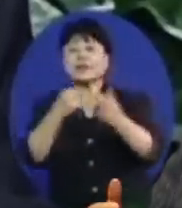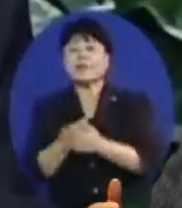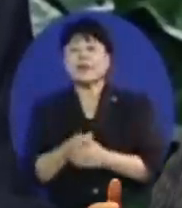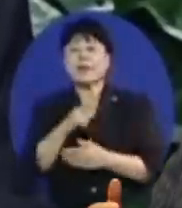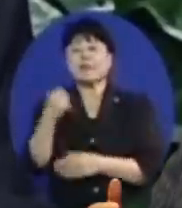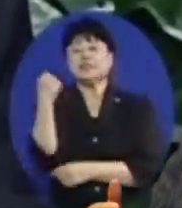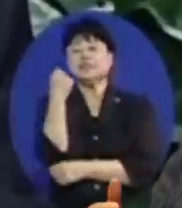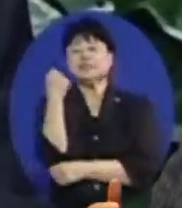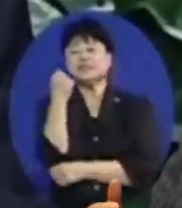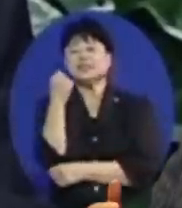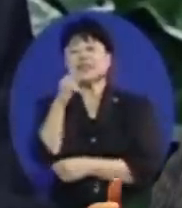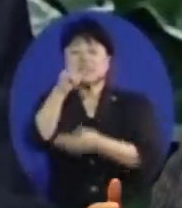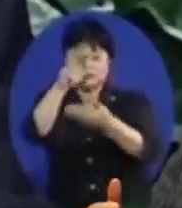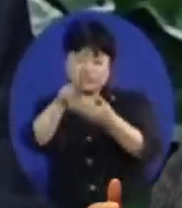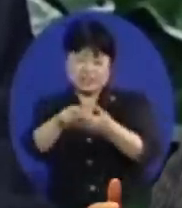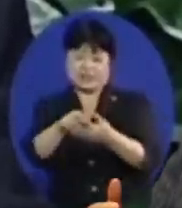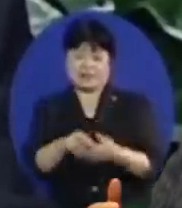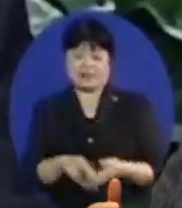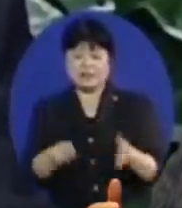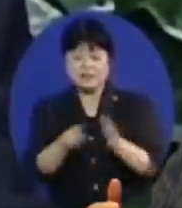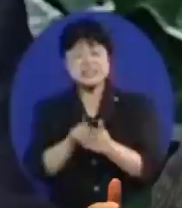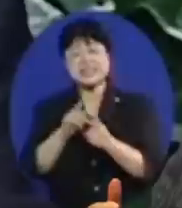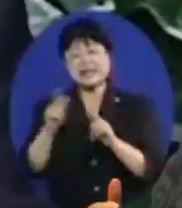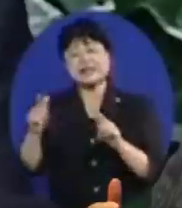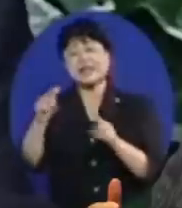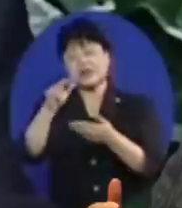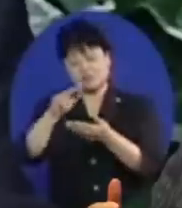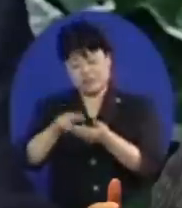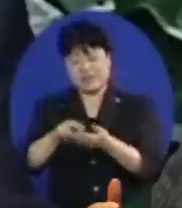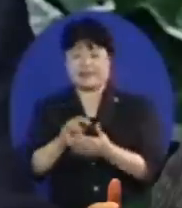것입니다. 믿지를 않는 것입니다.